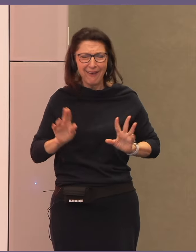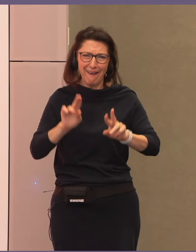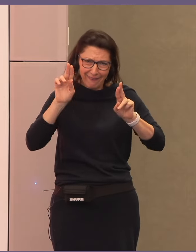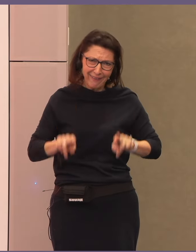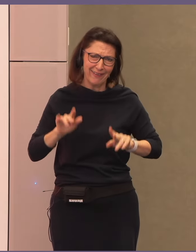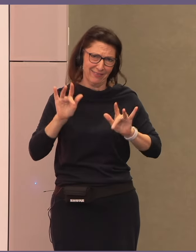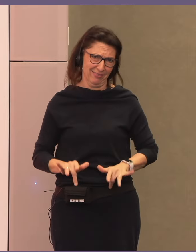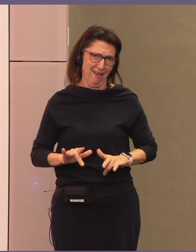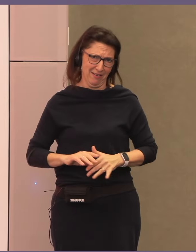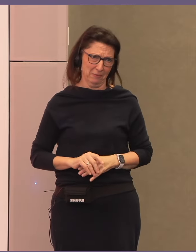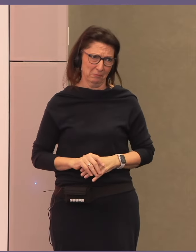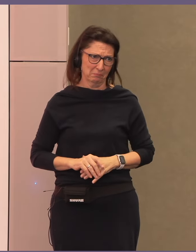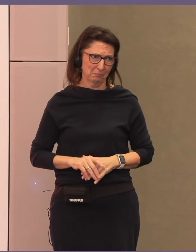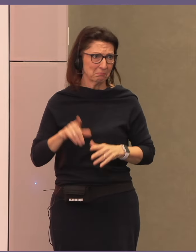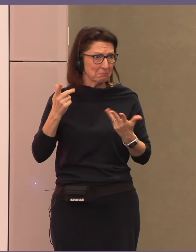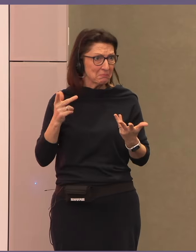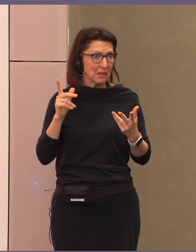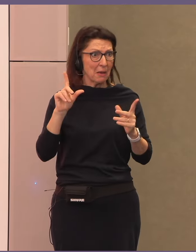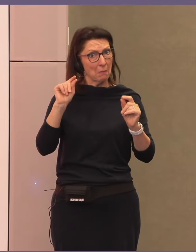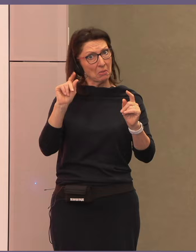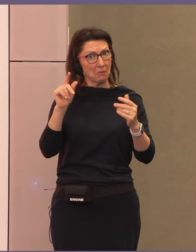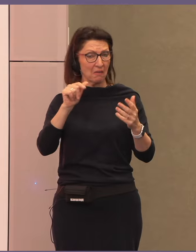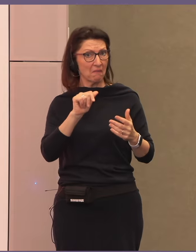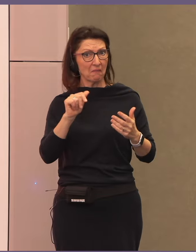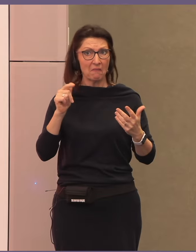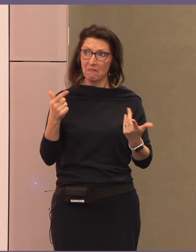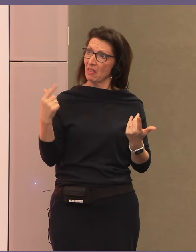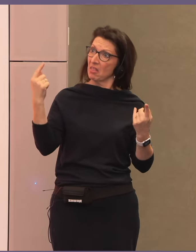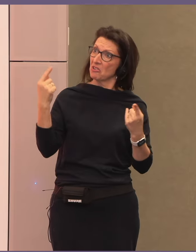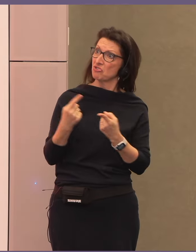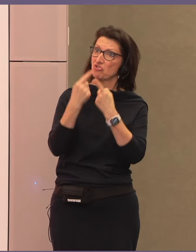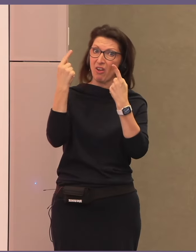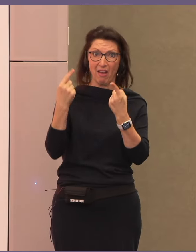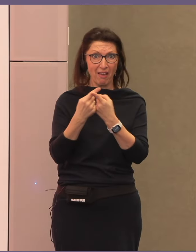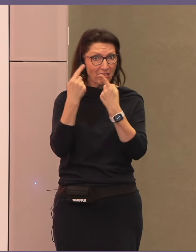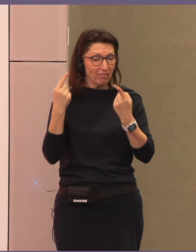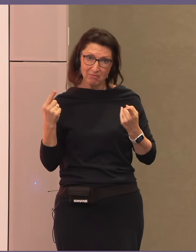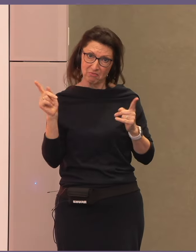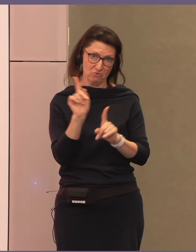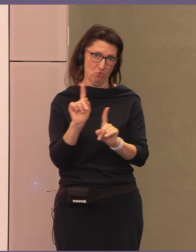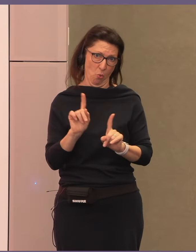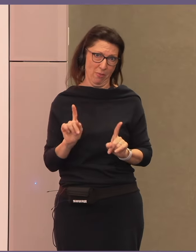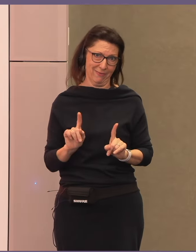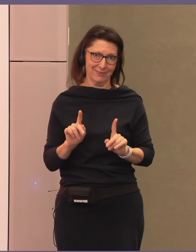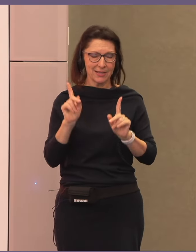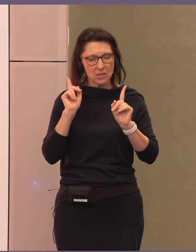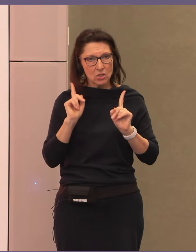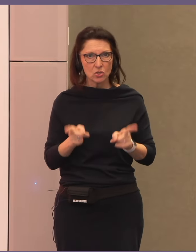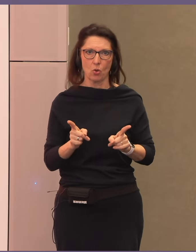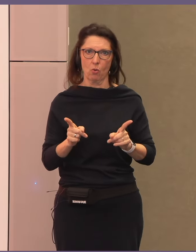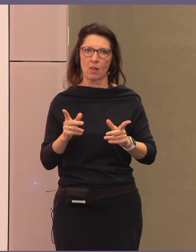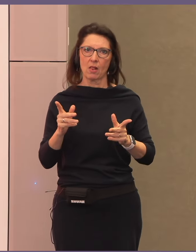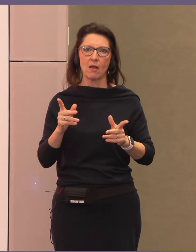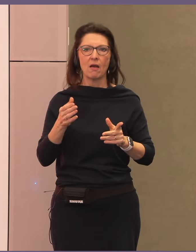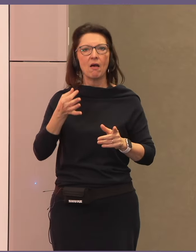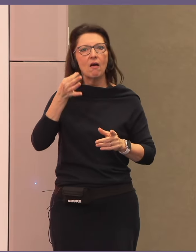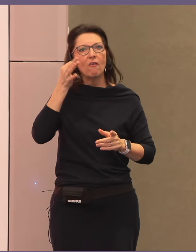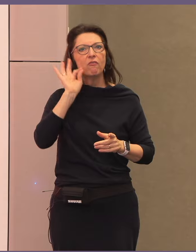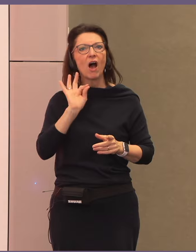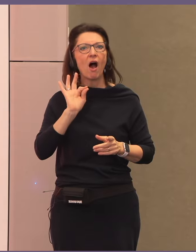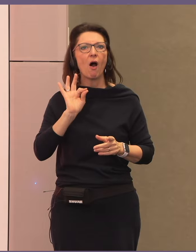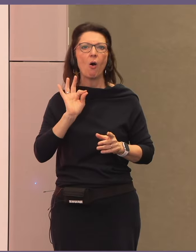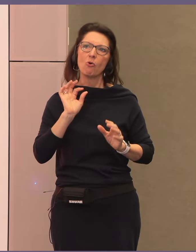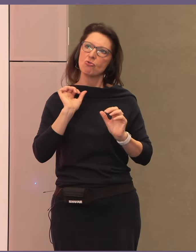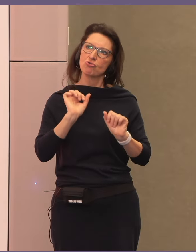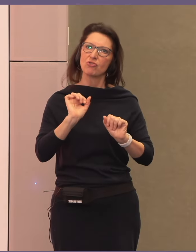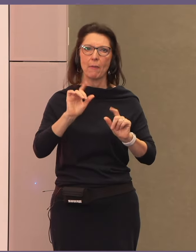das Recht zur Streitfrage. Eine Haupttugend der Frau, die Bescheidenheit,